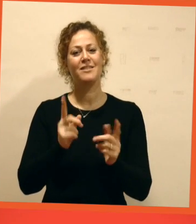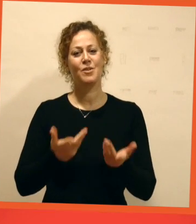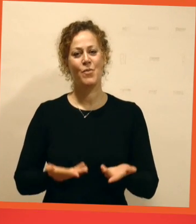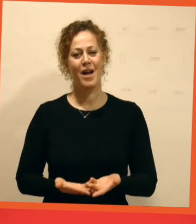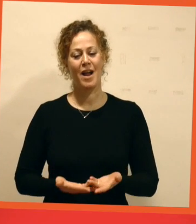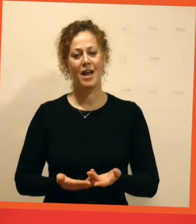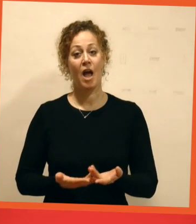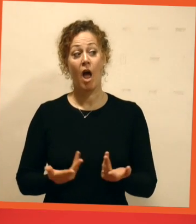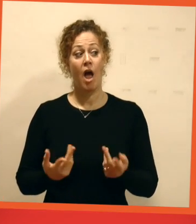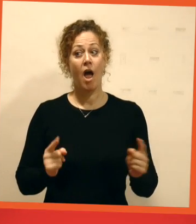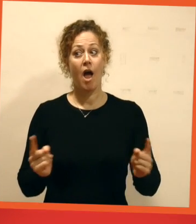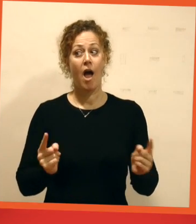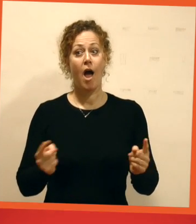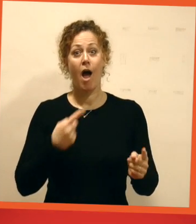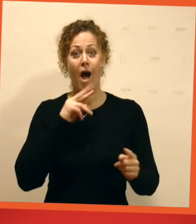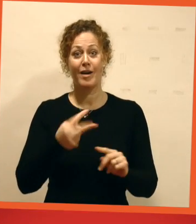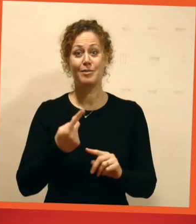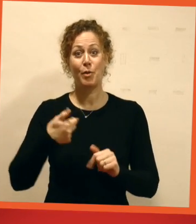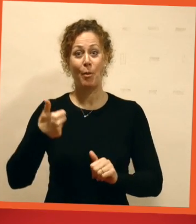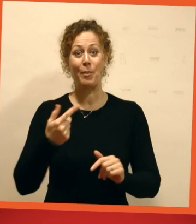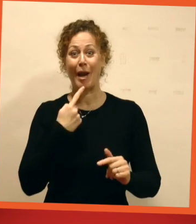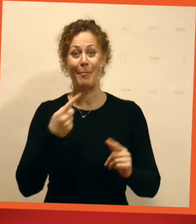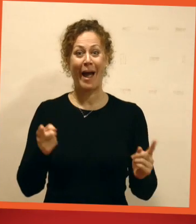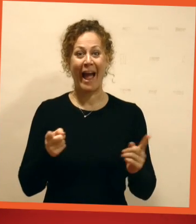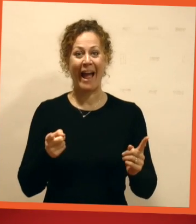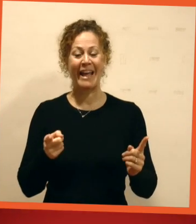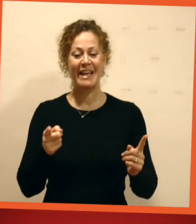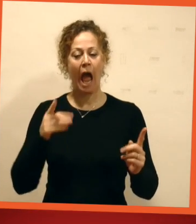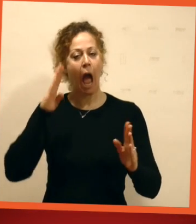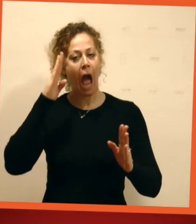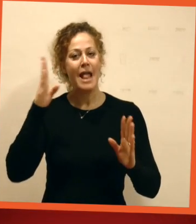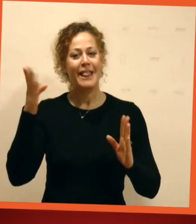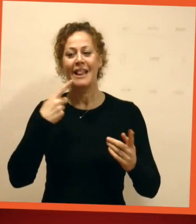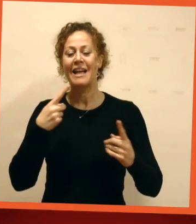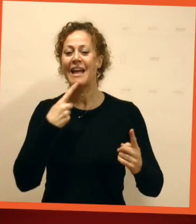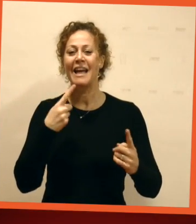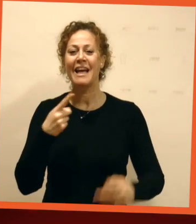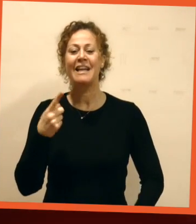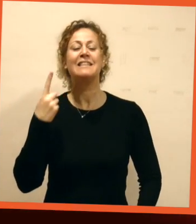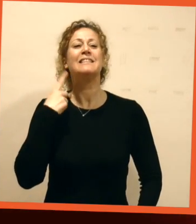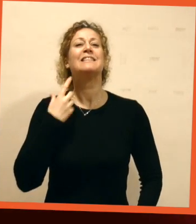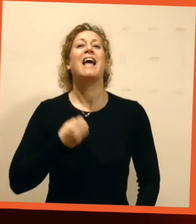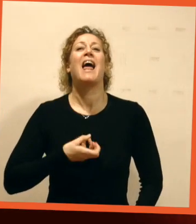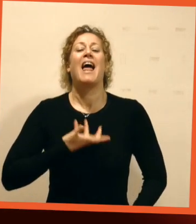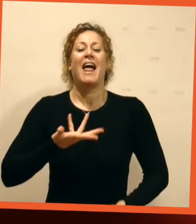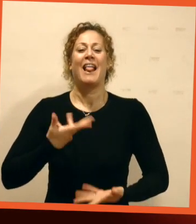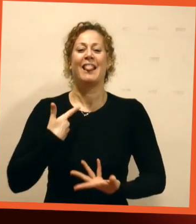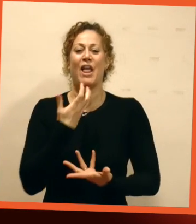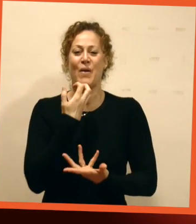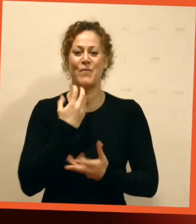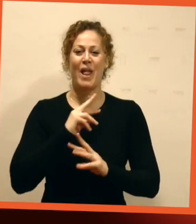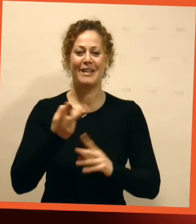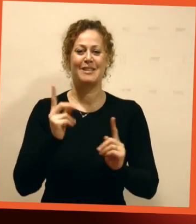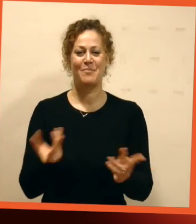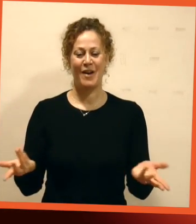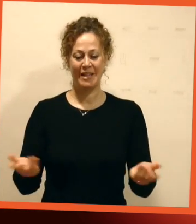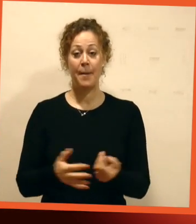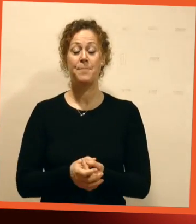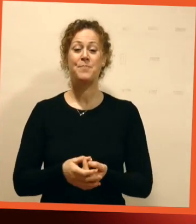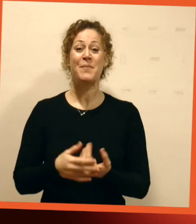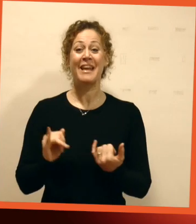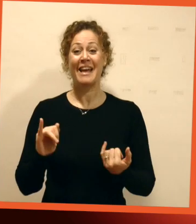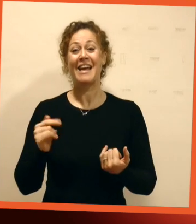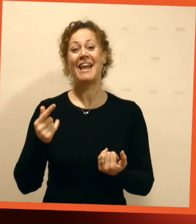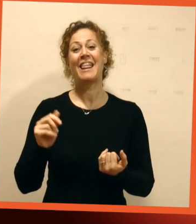Chi vuoi che risponda per primo? Chi se la sente? Chi se la sente? Perché condiziona il